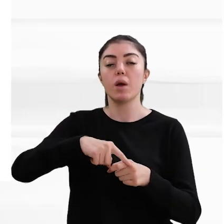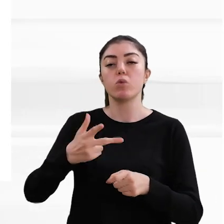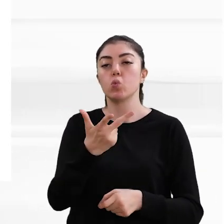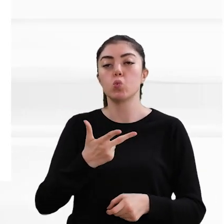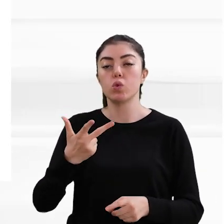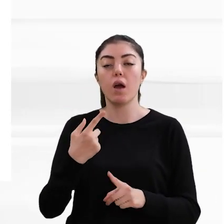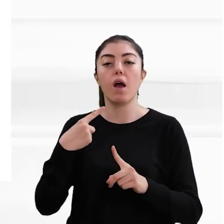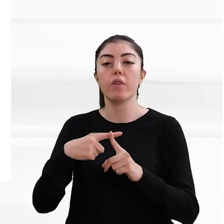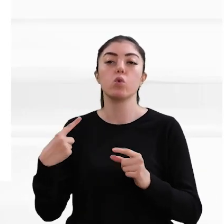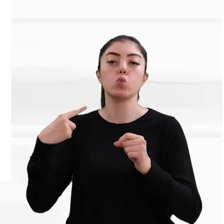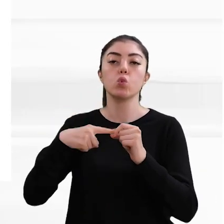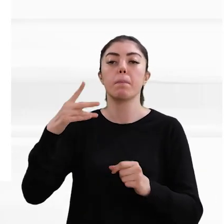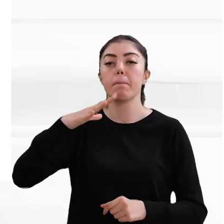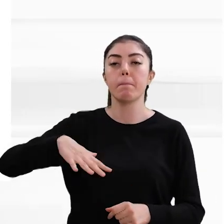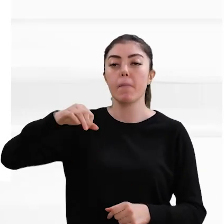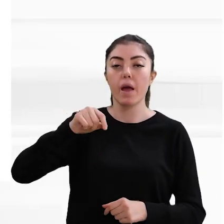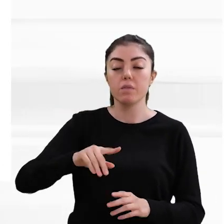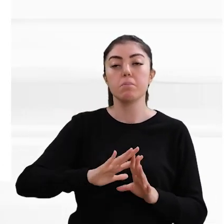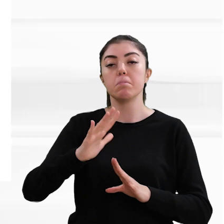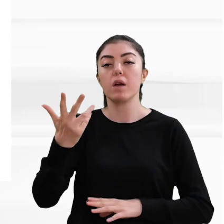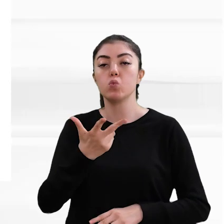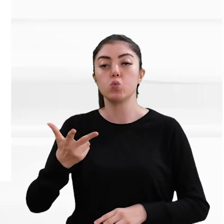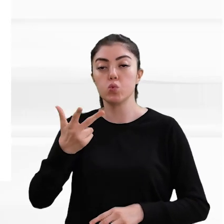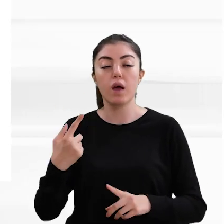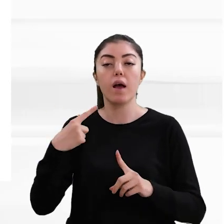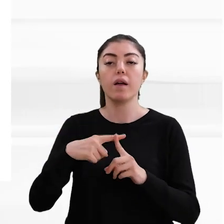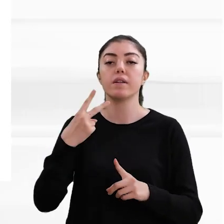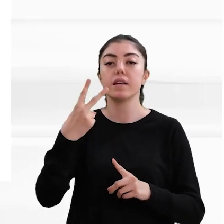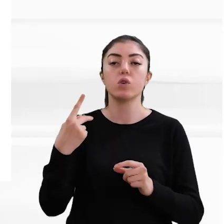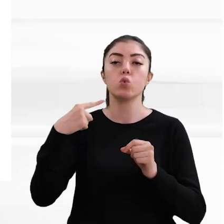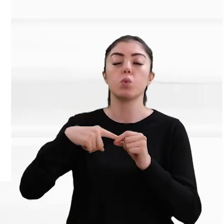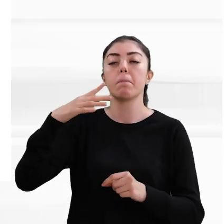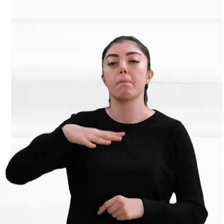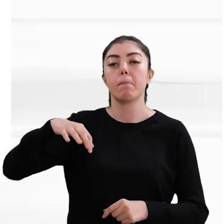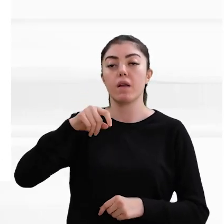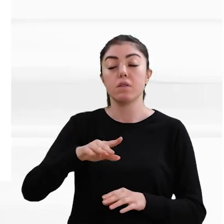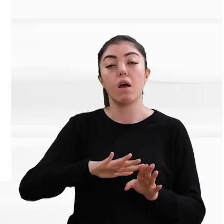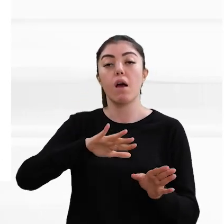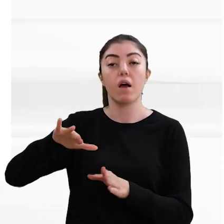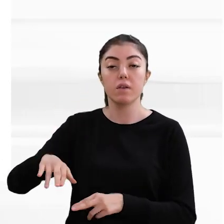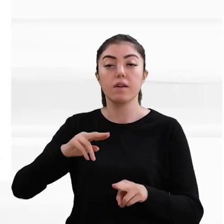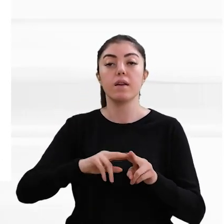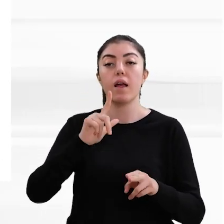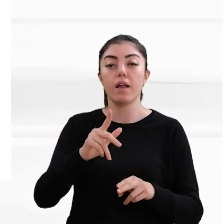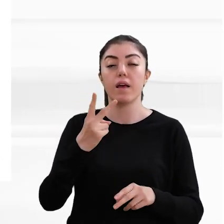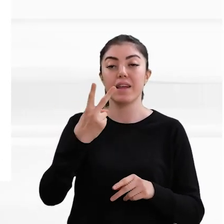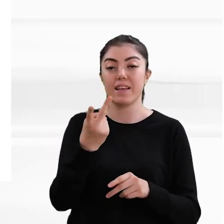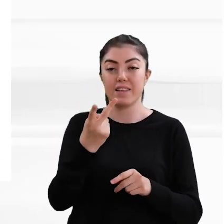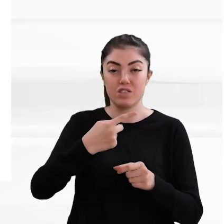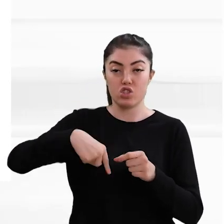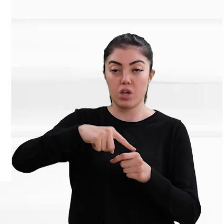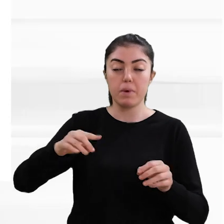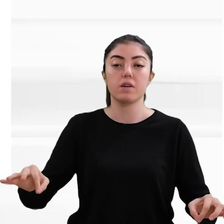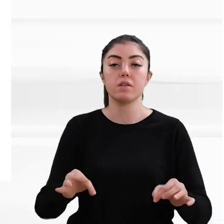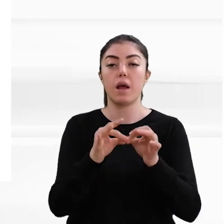şekildeki çemberlerin 3'ü artı Q merkezli, diğer 3'ü ise artı 2 Q merkezlidir. Ayrıca K ve L